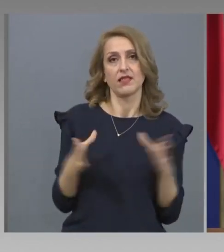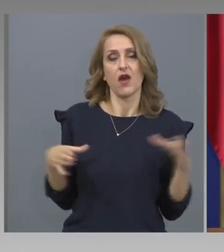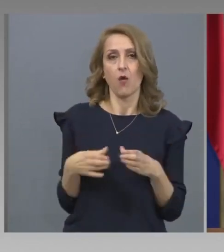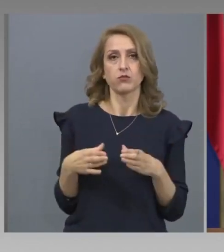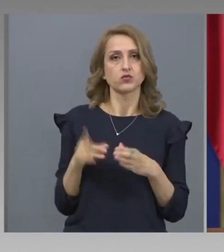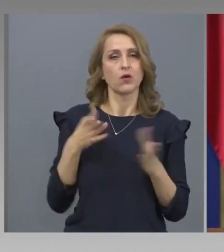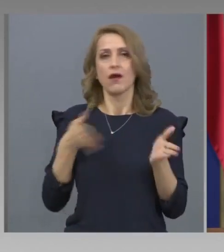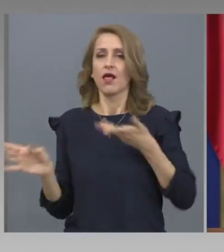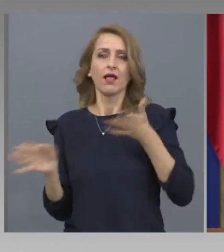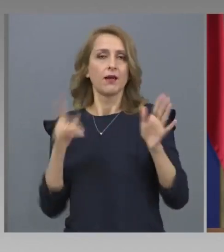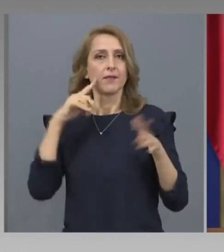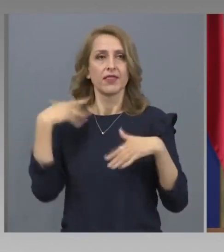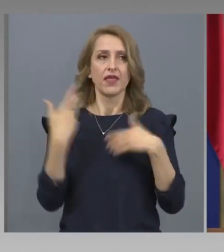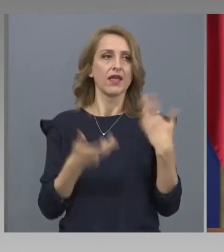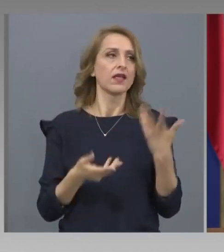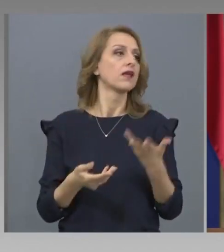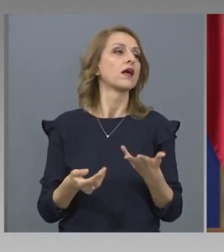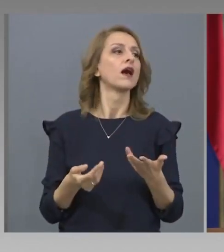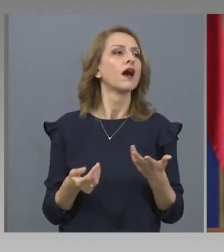останали. Моля?